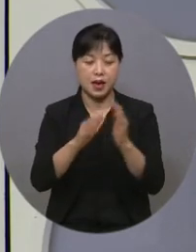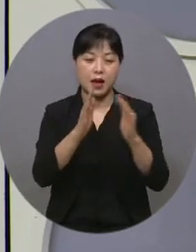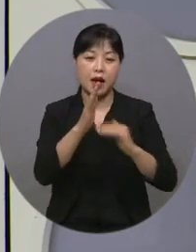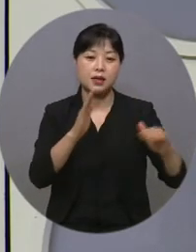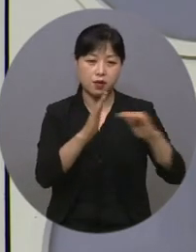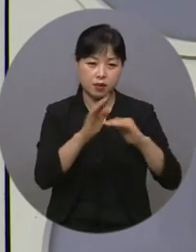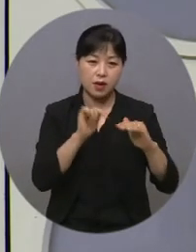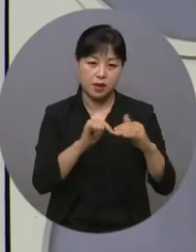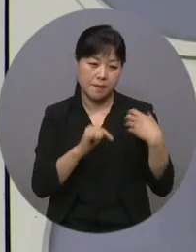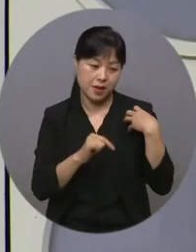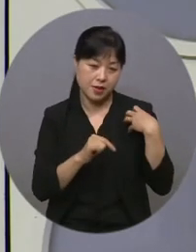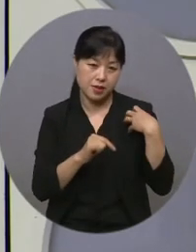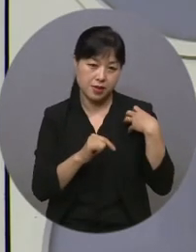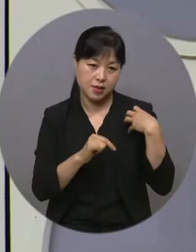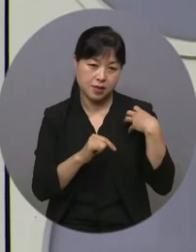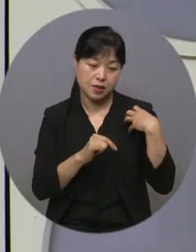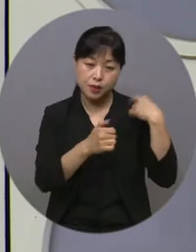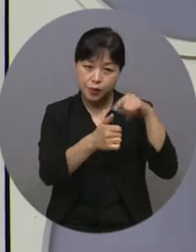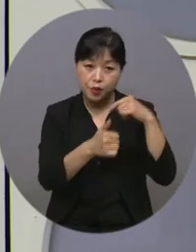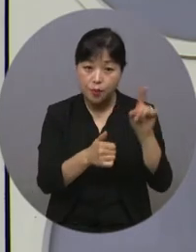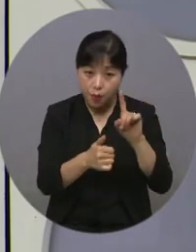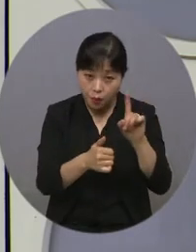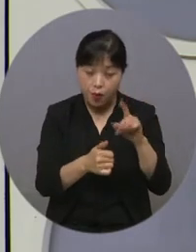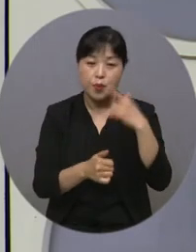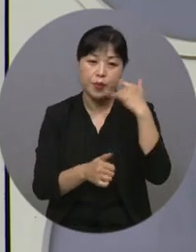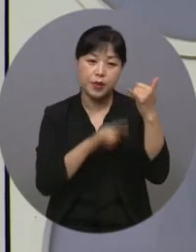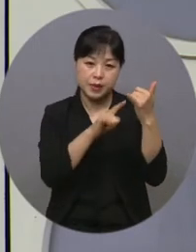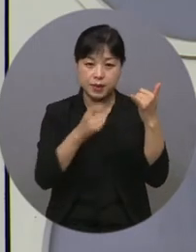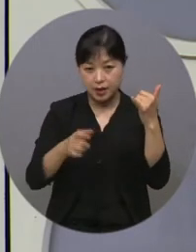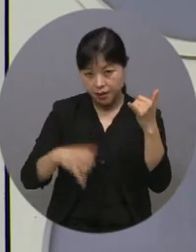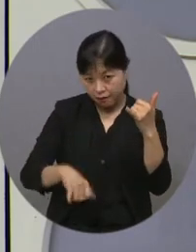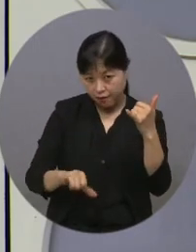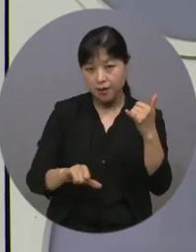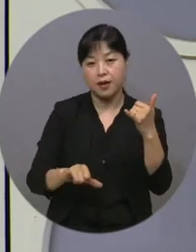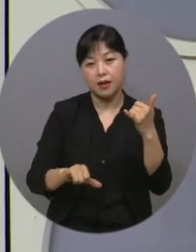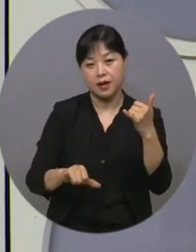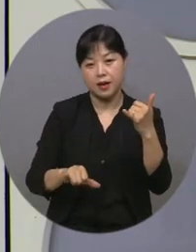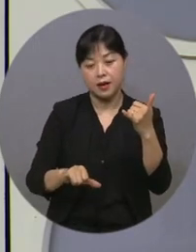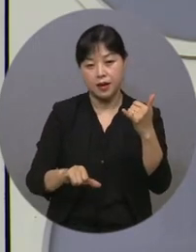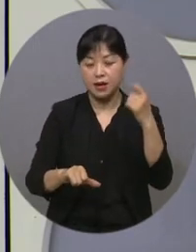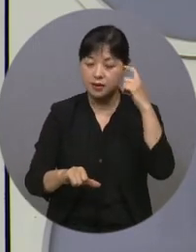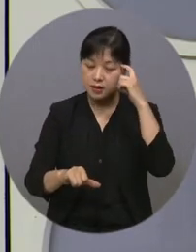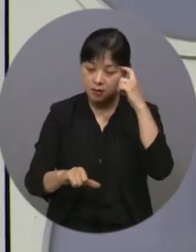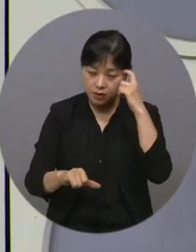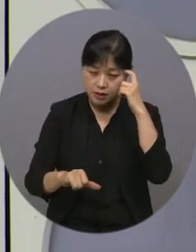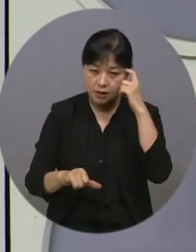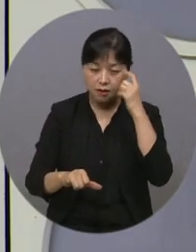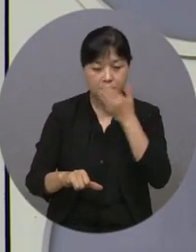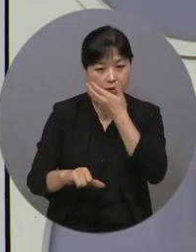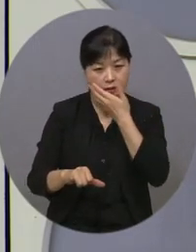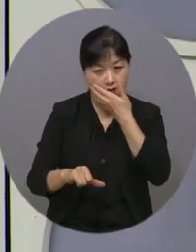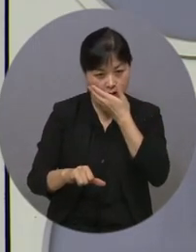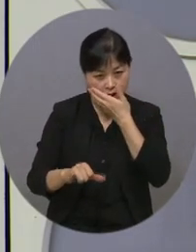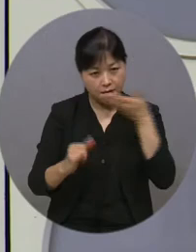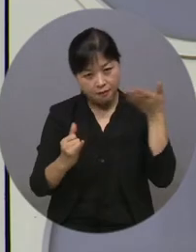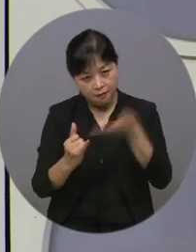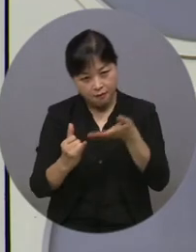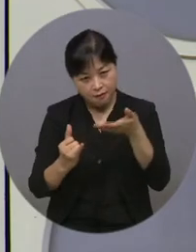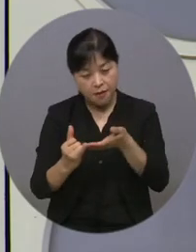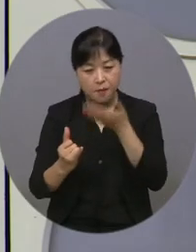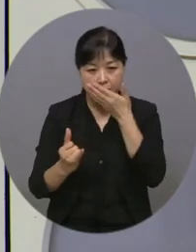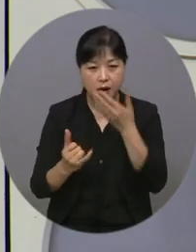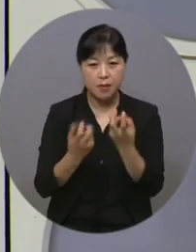밥상에서 부모들이 아이들한테 어떤 좋은 정신적 영양분을 먹일 수 있을